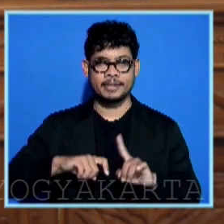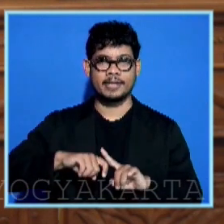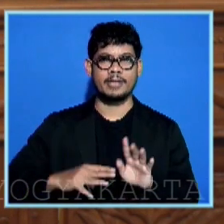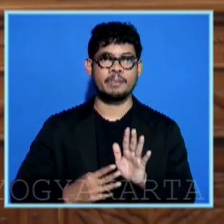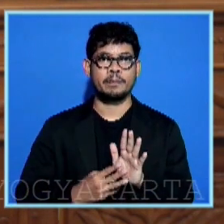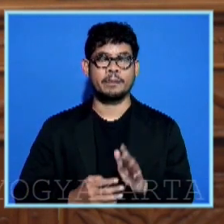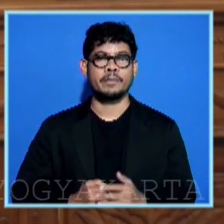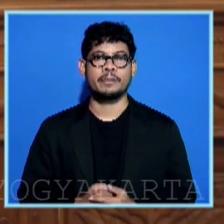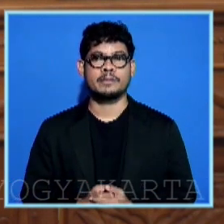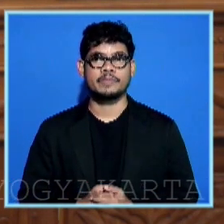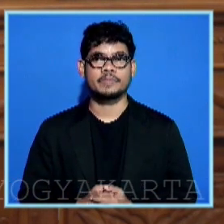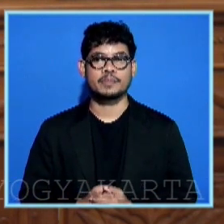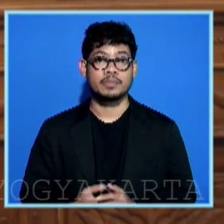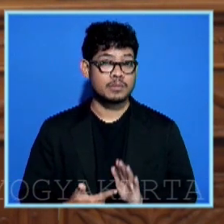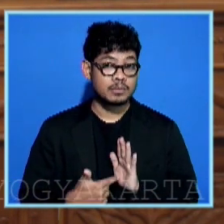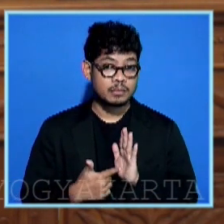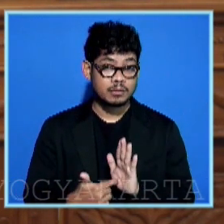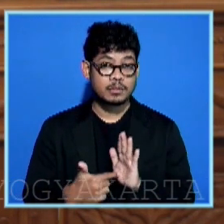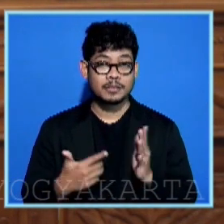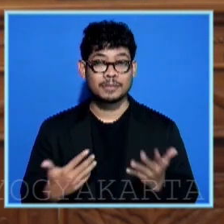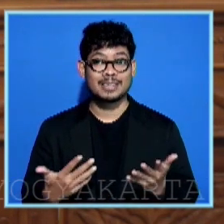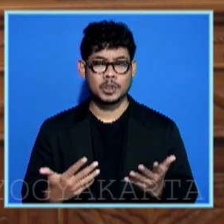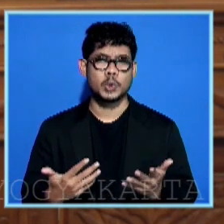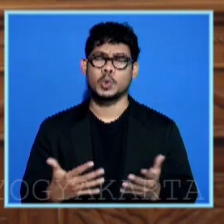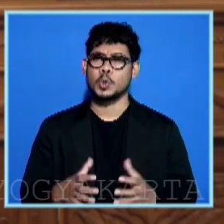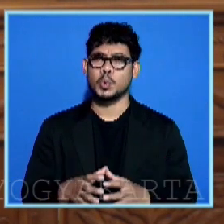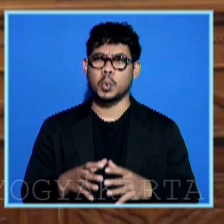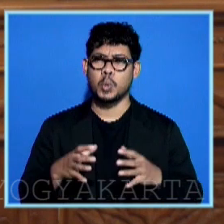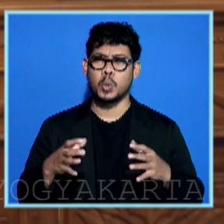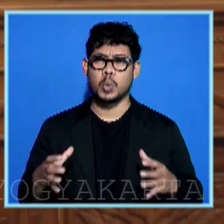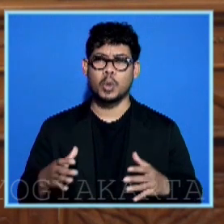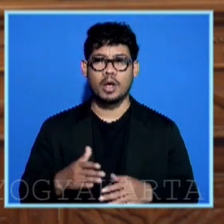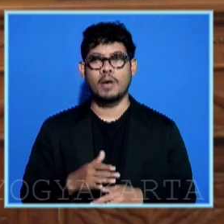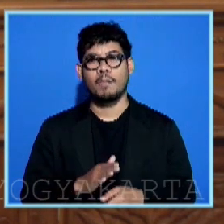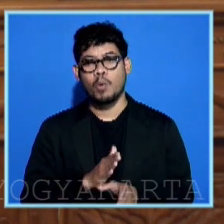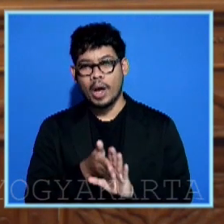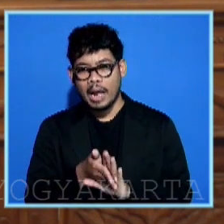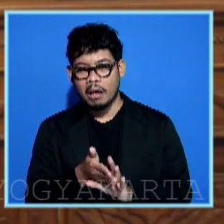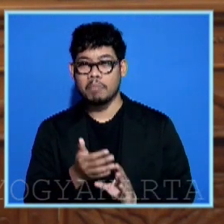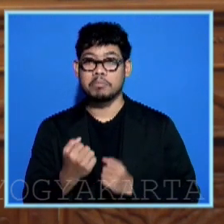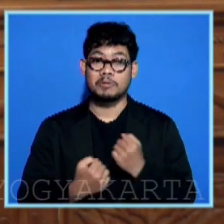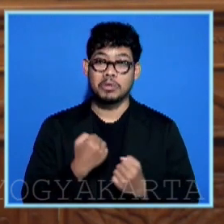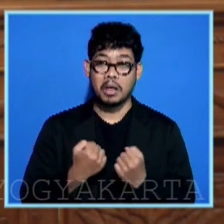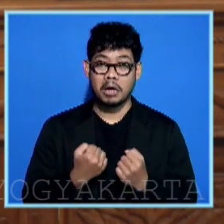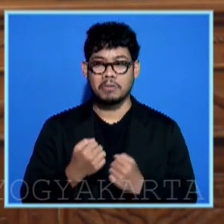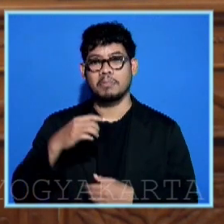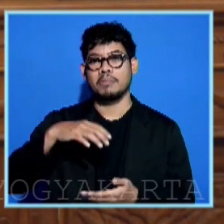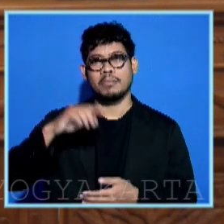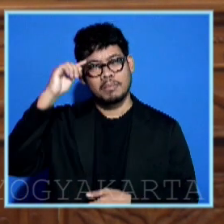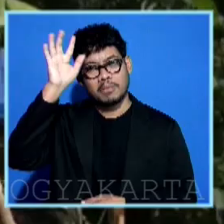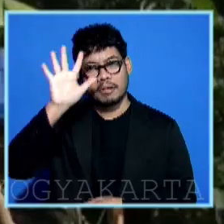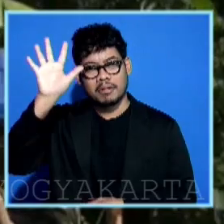sengkuyung potensi unggulan ing Wukir Sari, saya menika para pengrajin, pelaku usaha kreatif lan saha seni